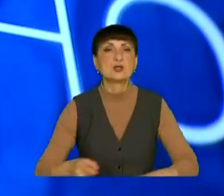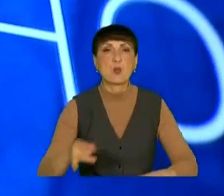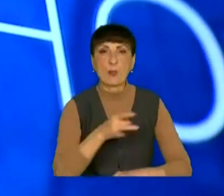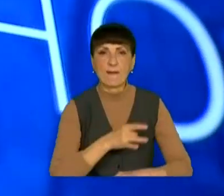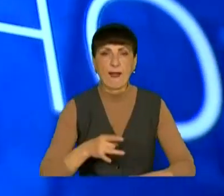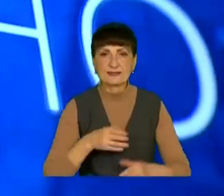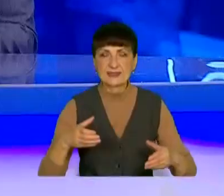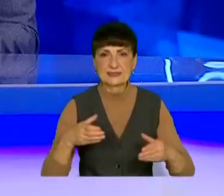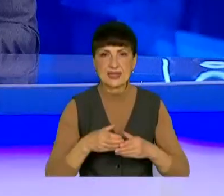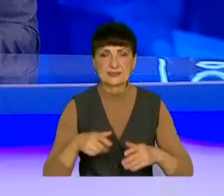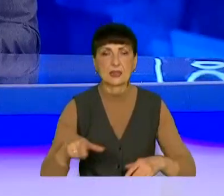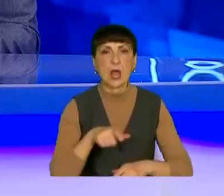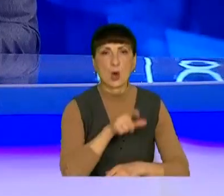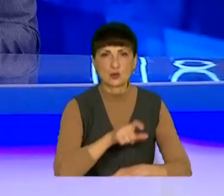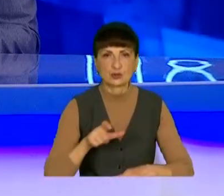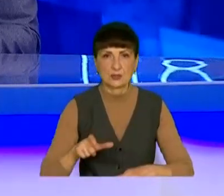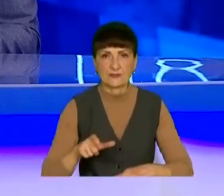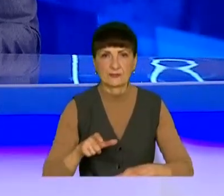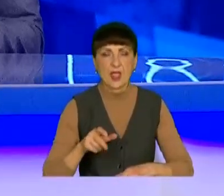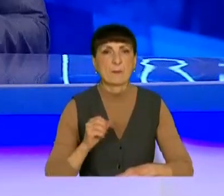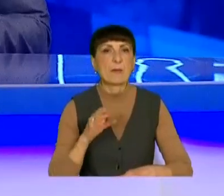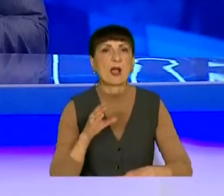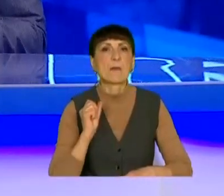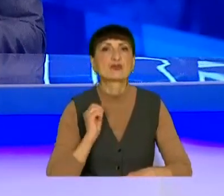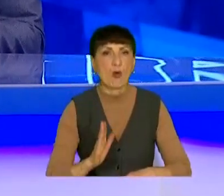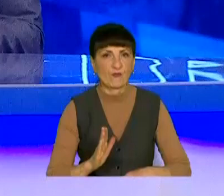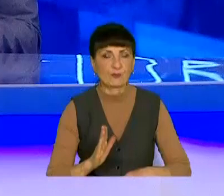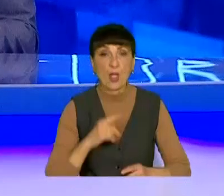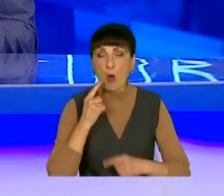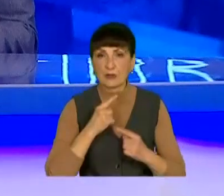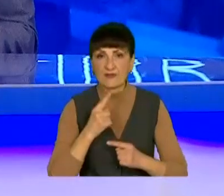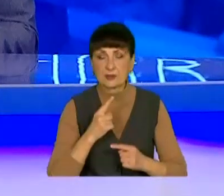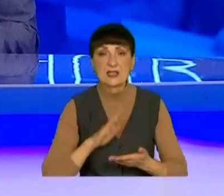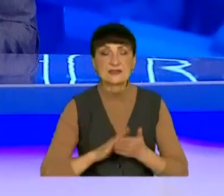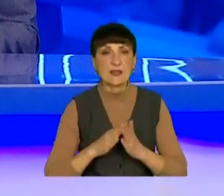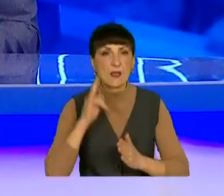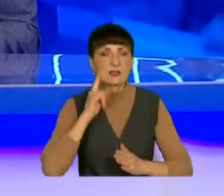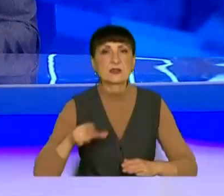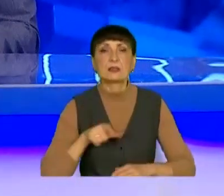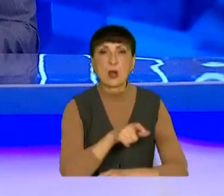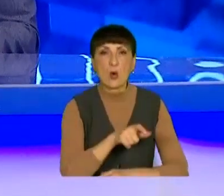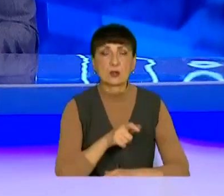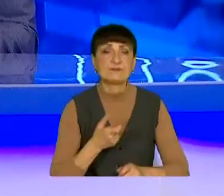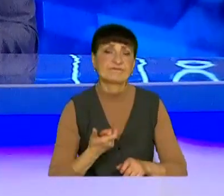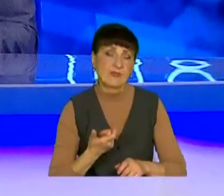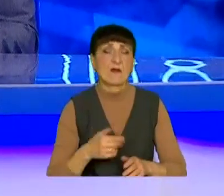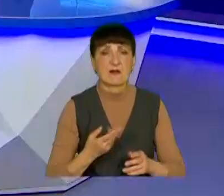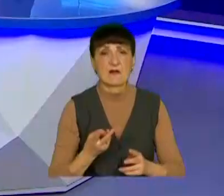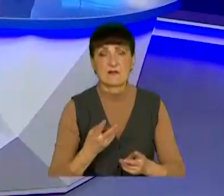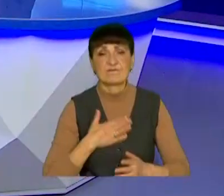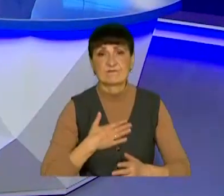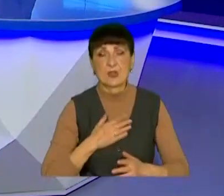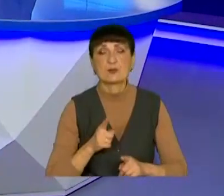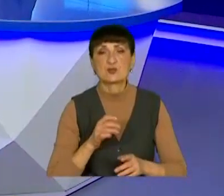Республиканской ассоциации дорожников Баглан Баймагамбетов. По его словам, состояние казахстанских трасс оставляет желать лучшего и